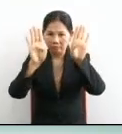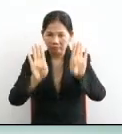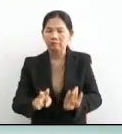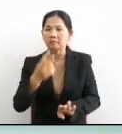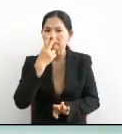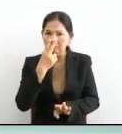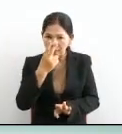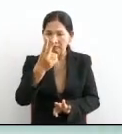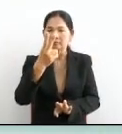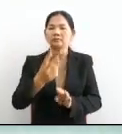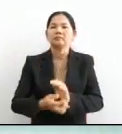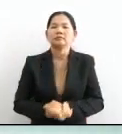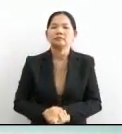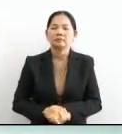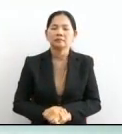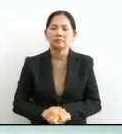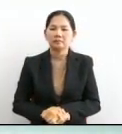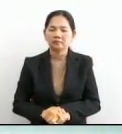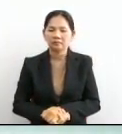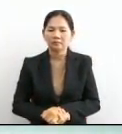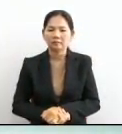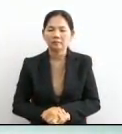con chạm tiếng toa tặng ác nên là con